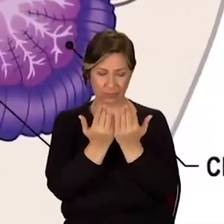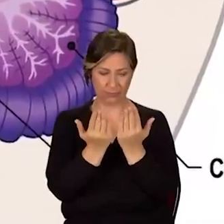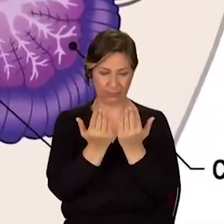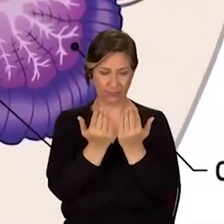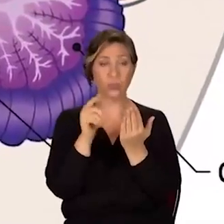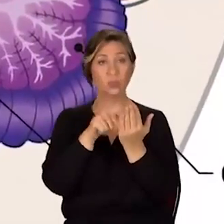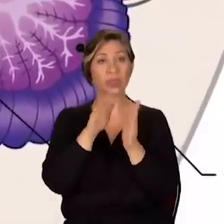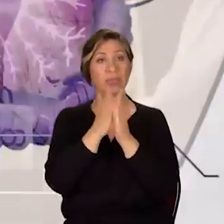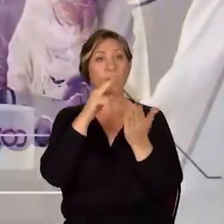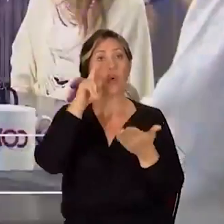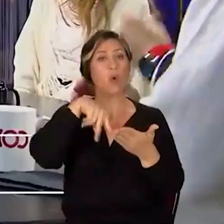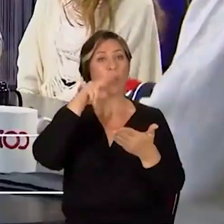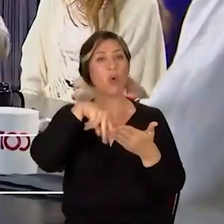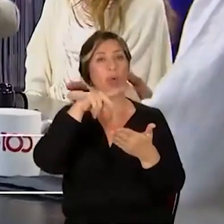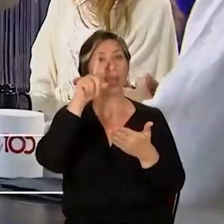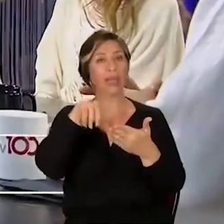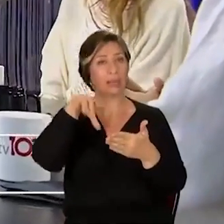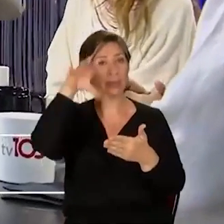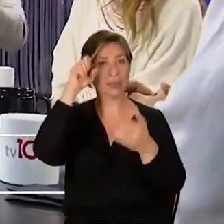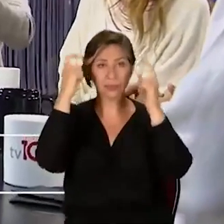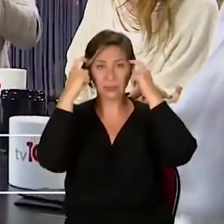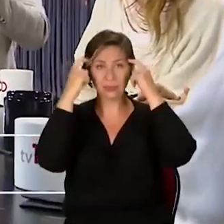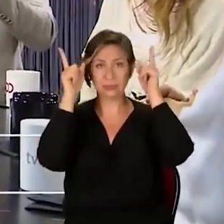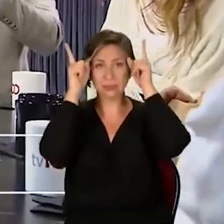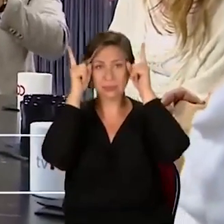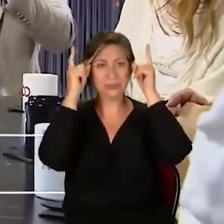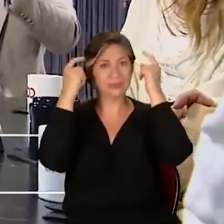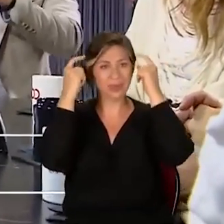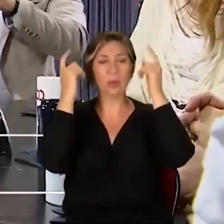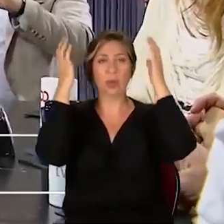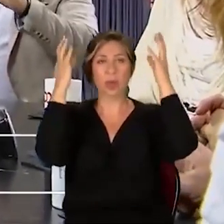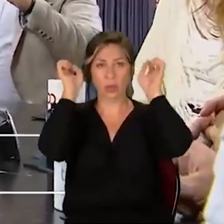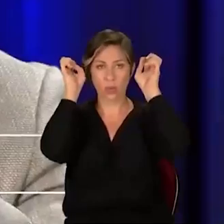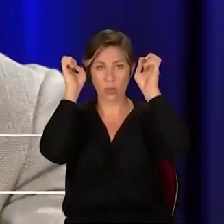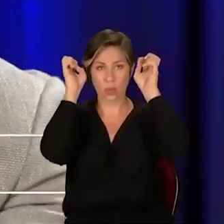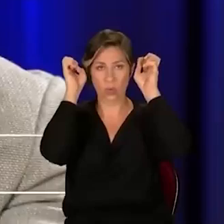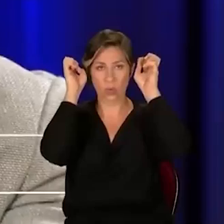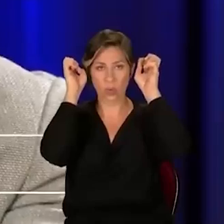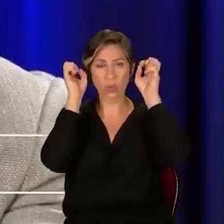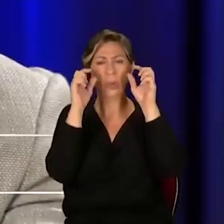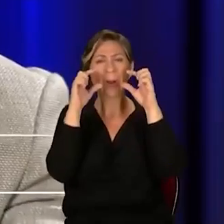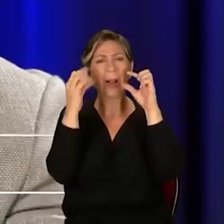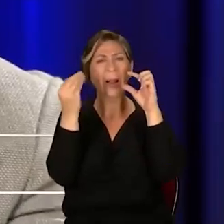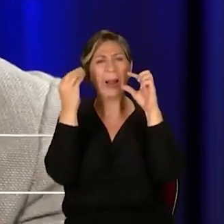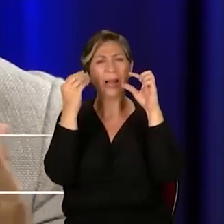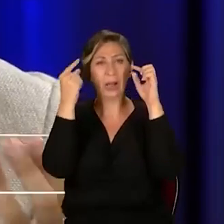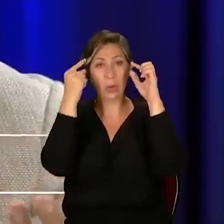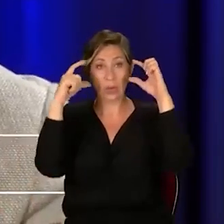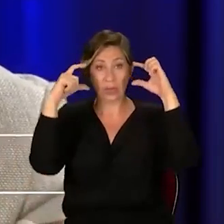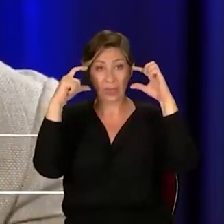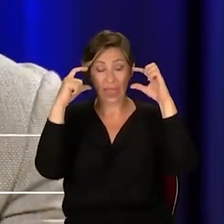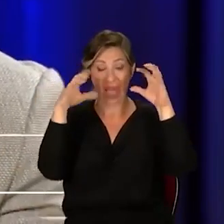Bu kitabı okuduğunuz zaman ilk verinin gidip oturduğu yer burası. Şimdi burası küçük bir alan. Bunun